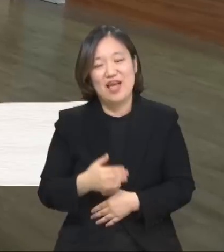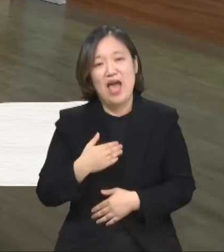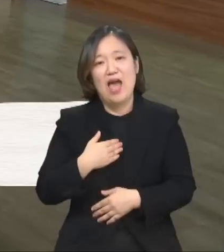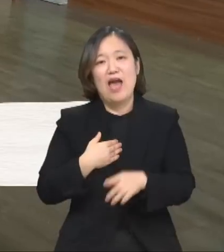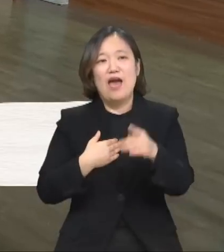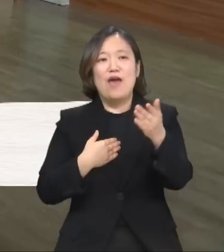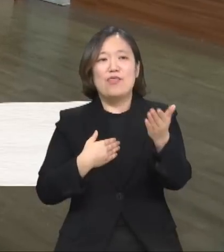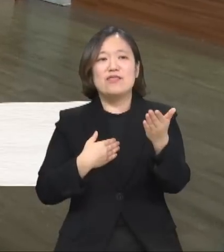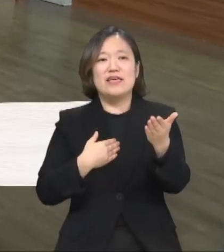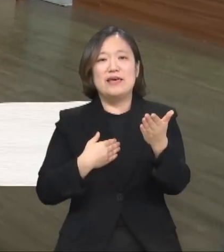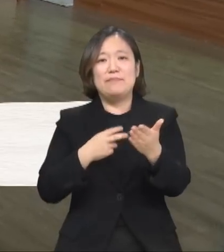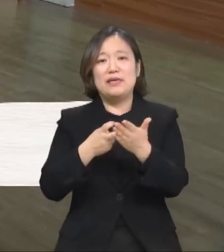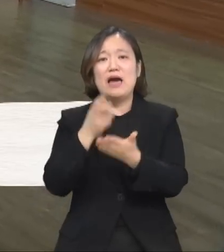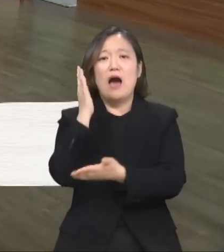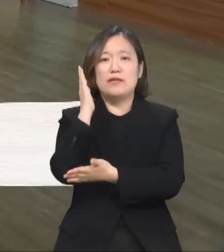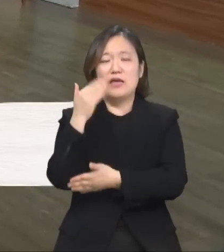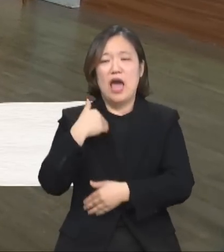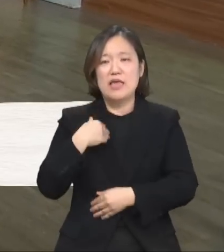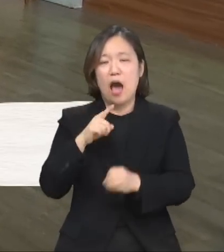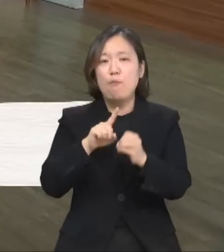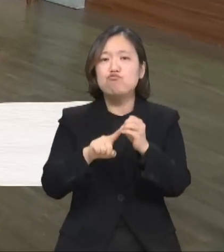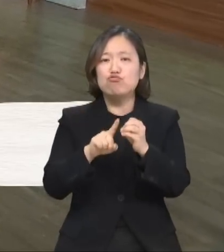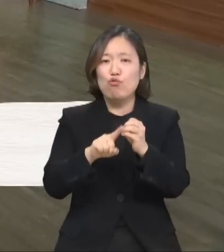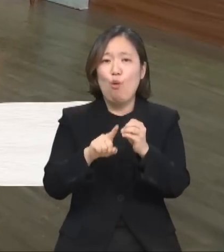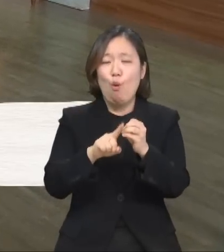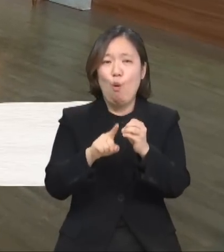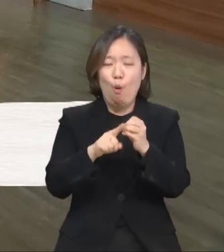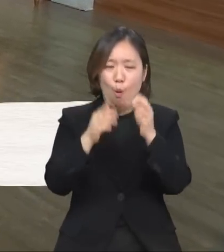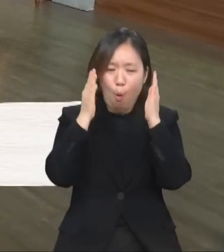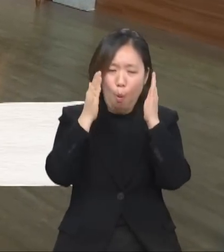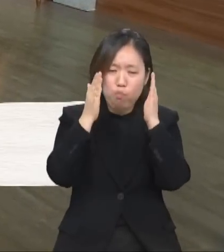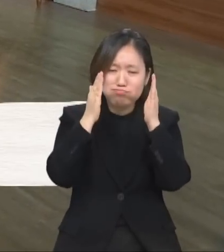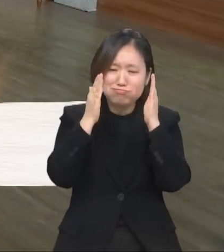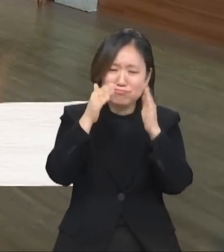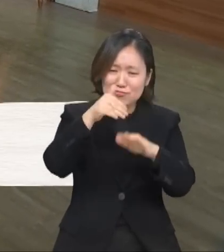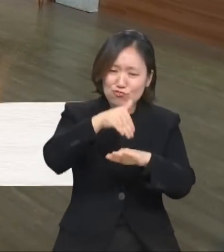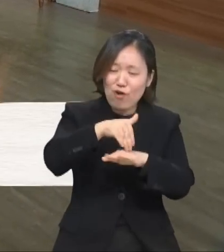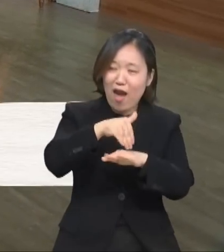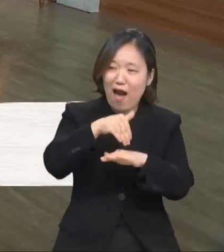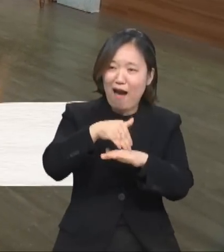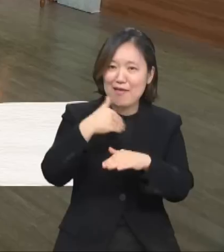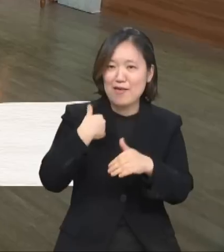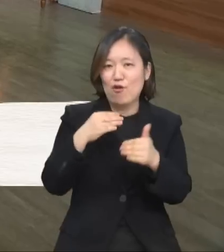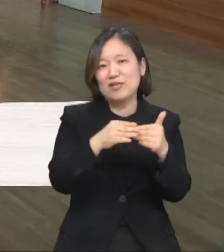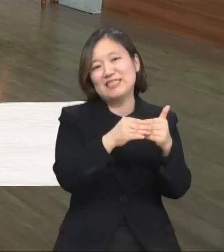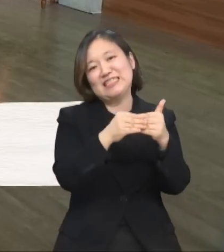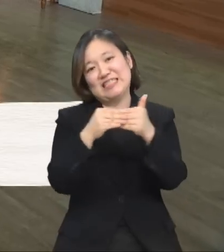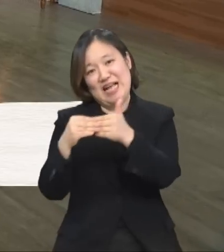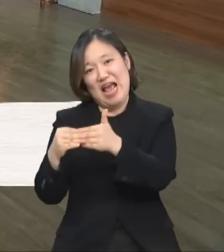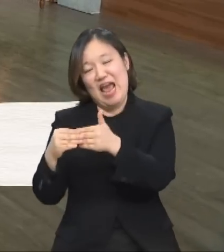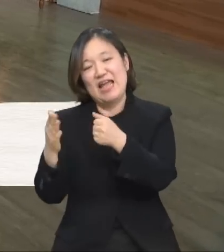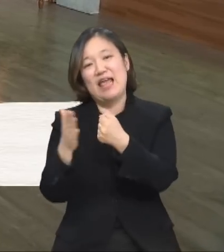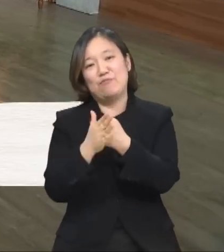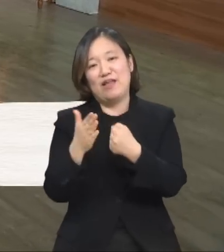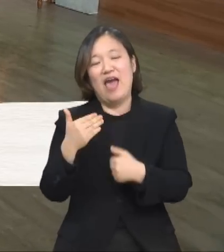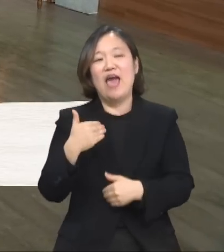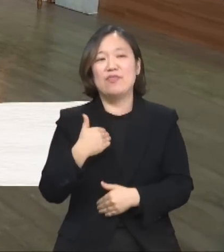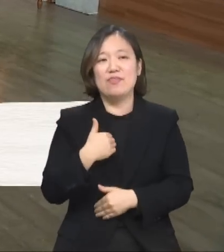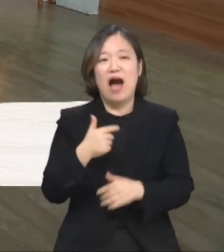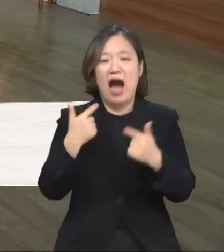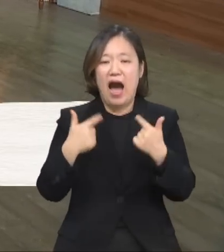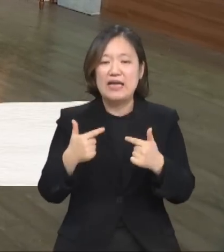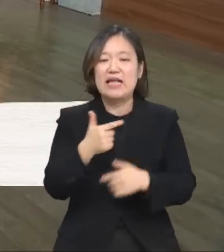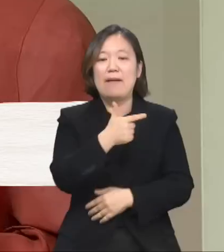프로그램이 저의 불교 수행에 나침반이 되었기에 늘 감사한 마음입니다